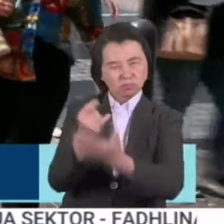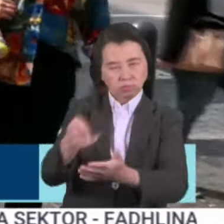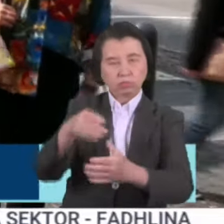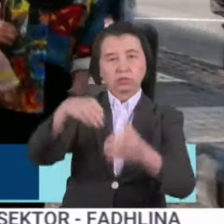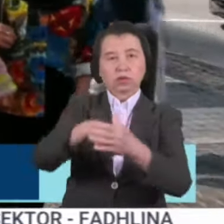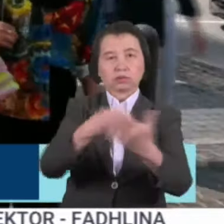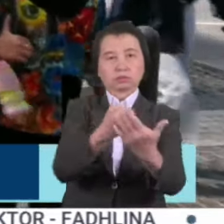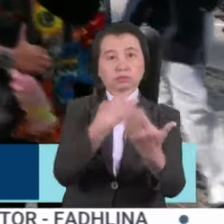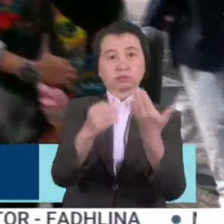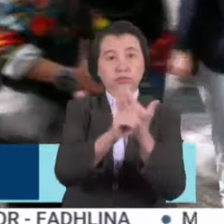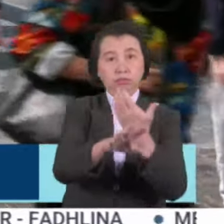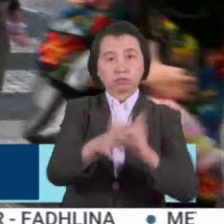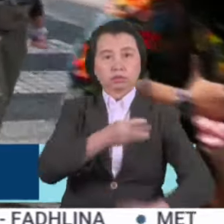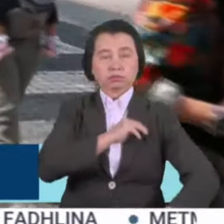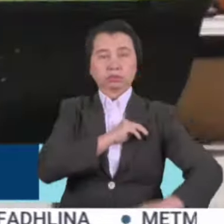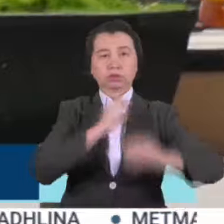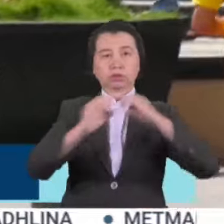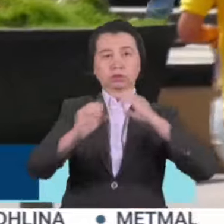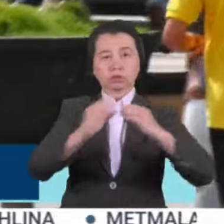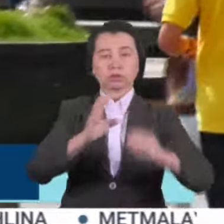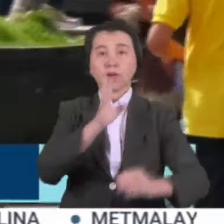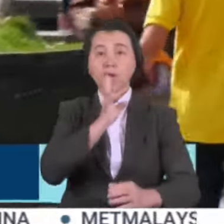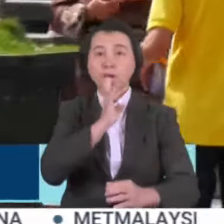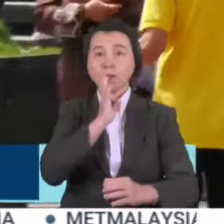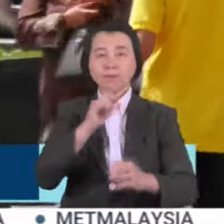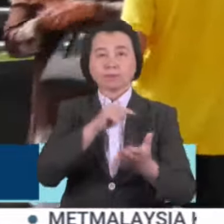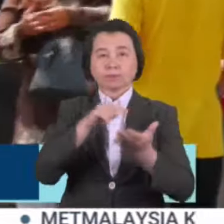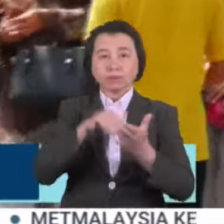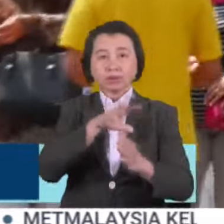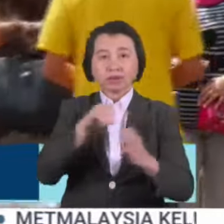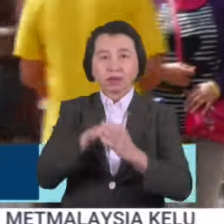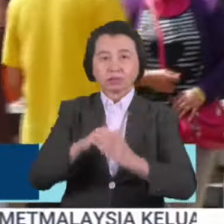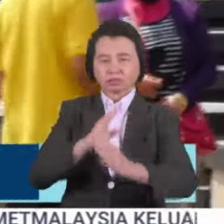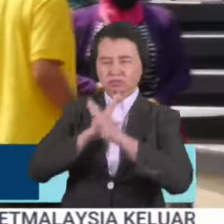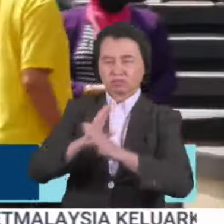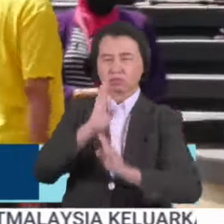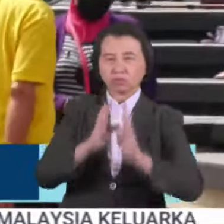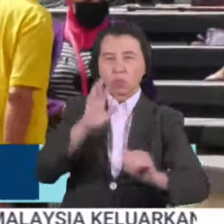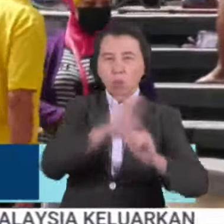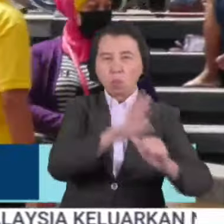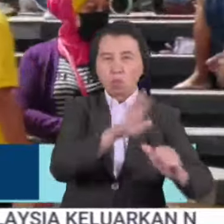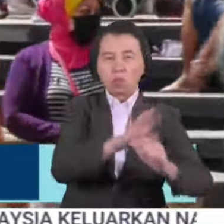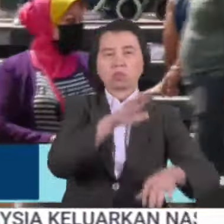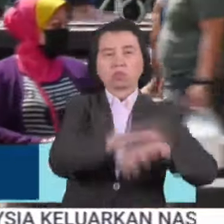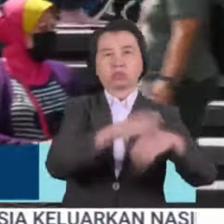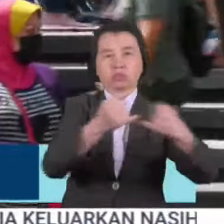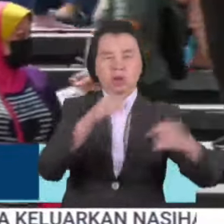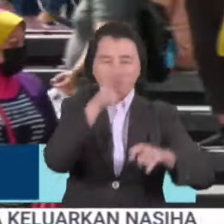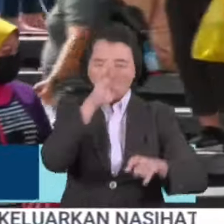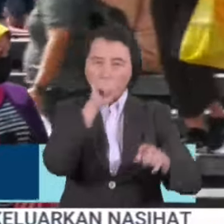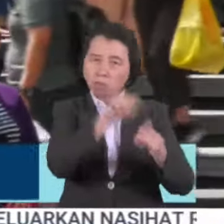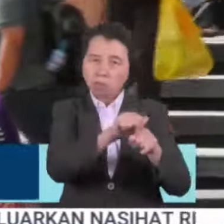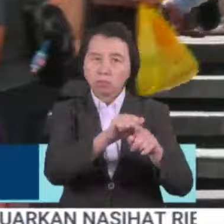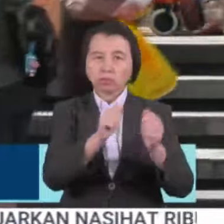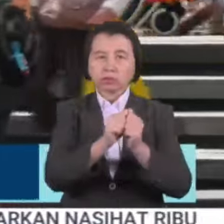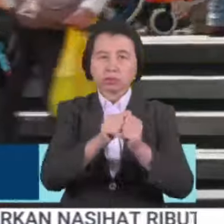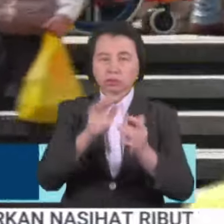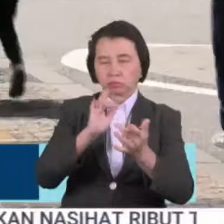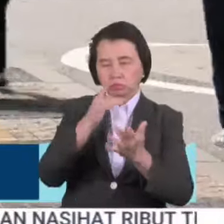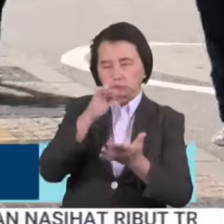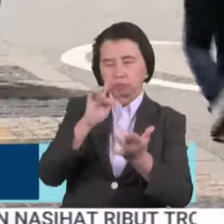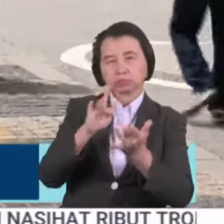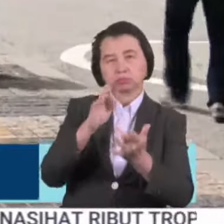di media sosial. Menteri Komunikasi tegaskan ini termasuk perangi perbuatan buli dalam talian, penipuan dan jenayah cyber